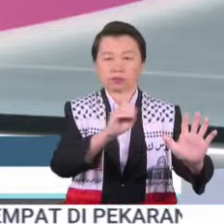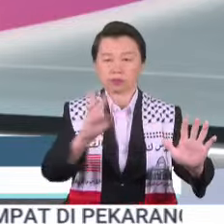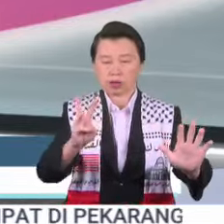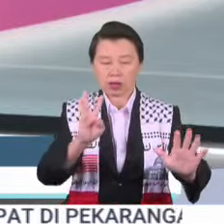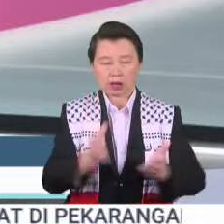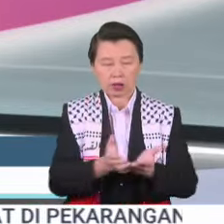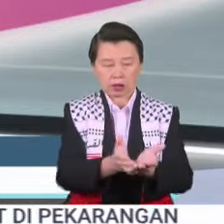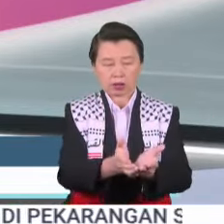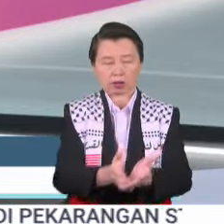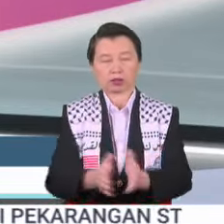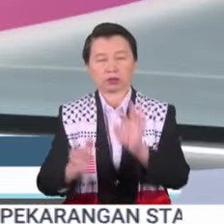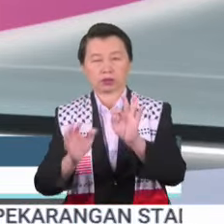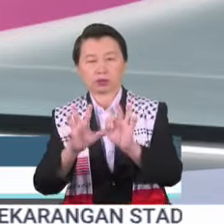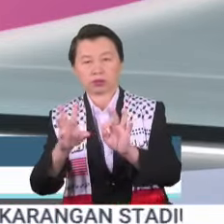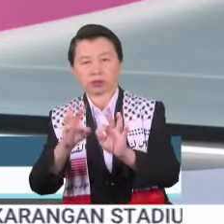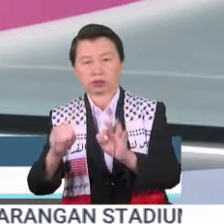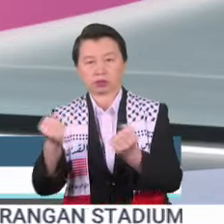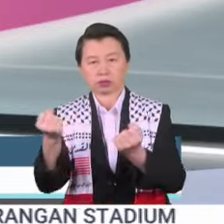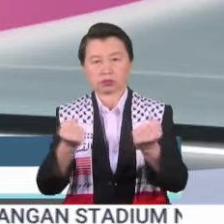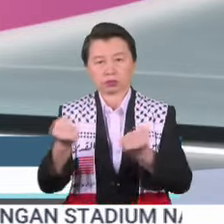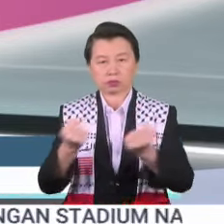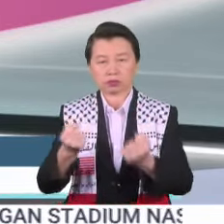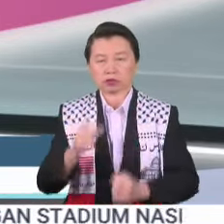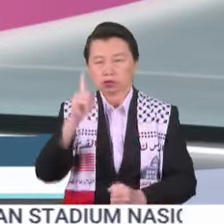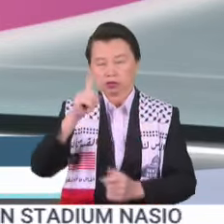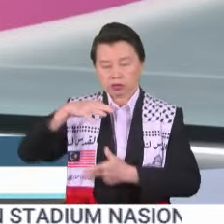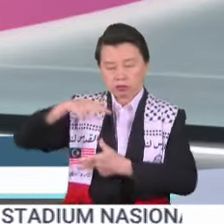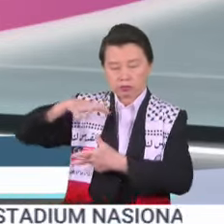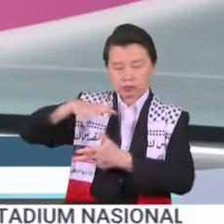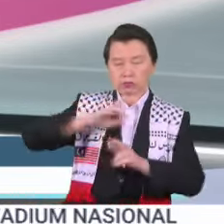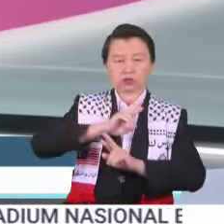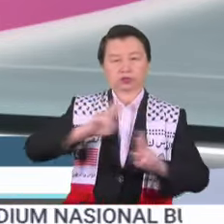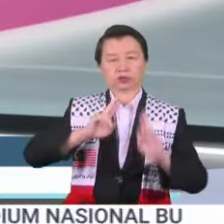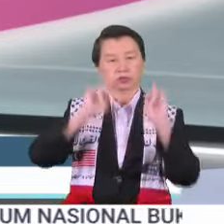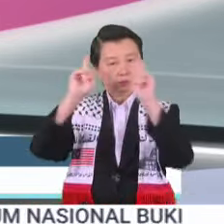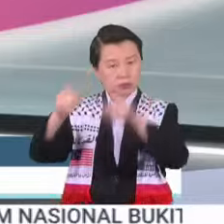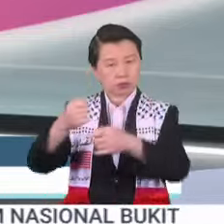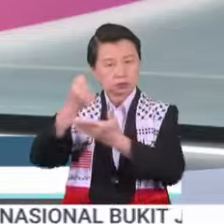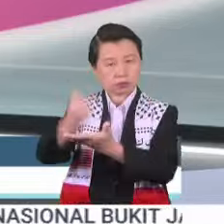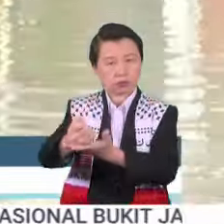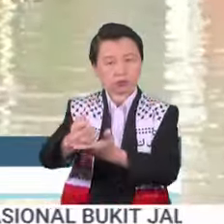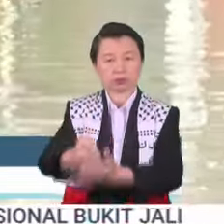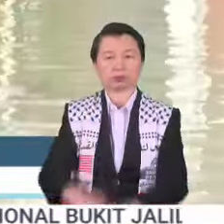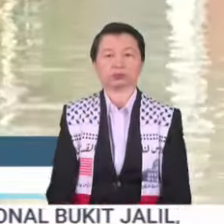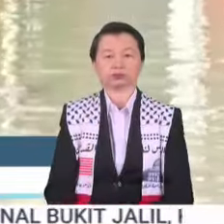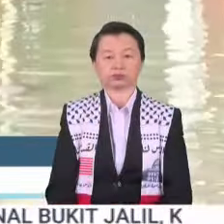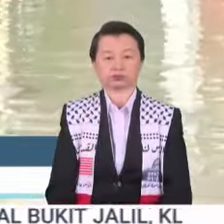air, 996 aset darat dan satu helikopter juga sedia digerakkan.